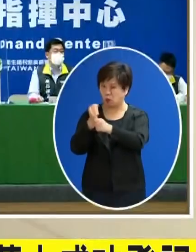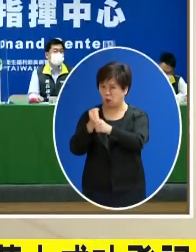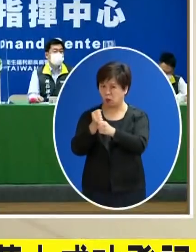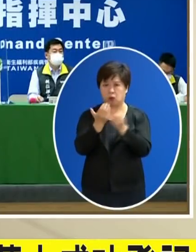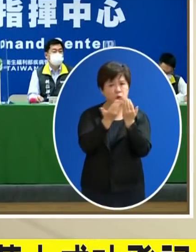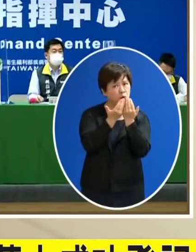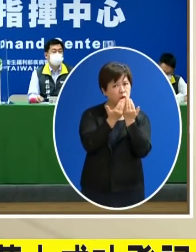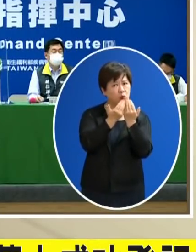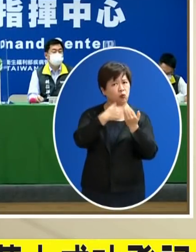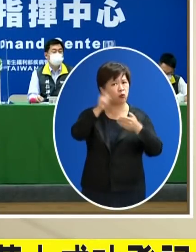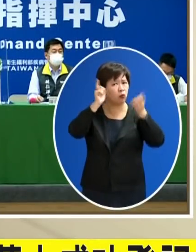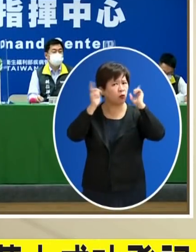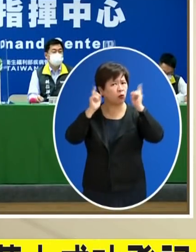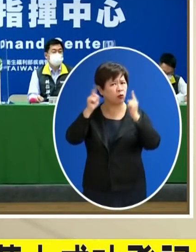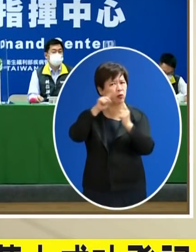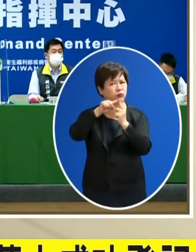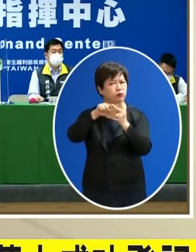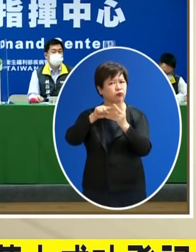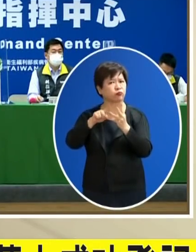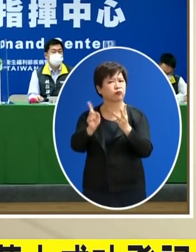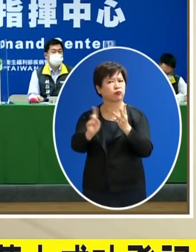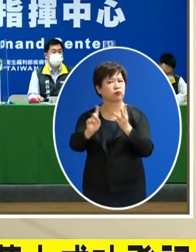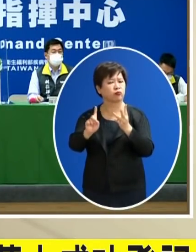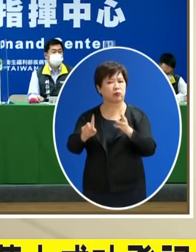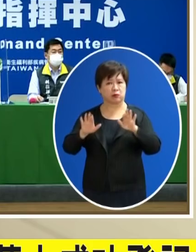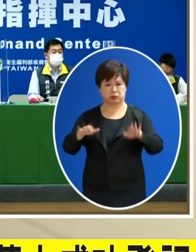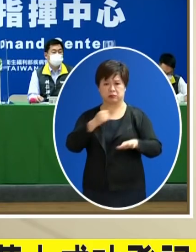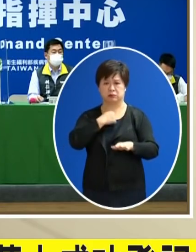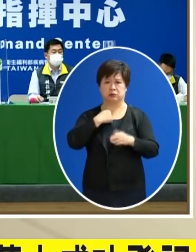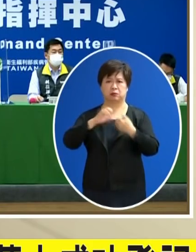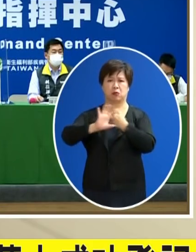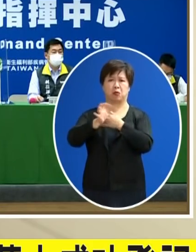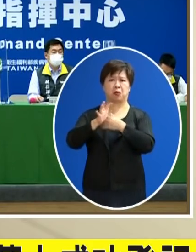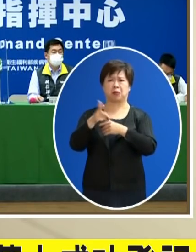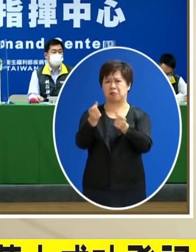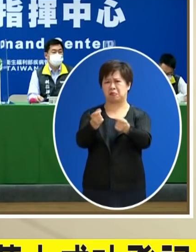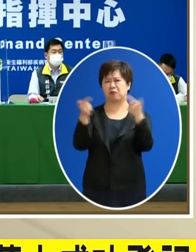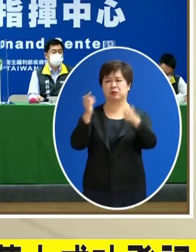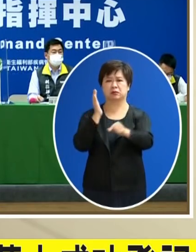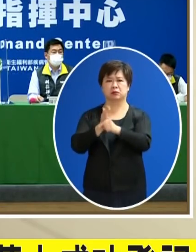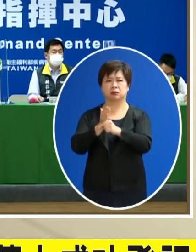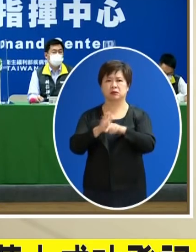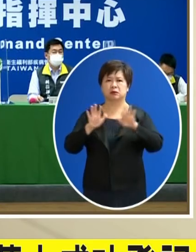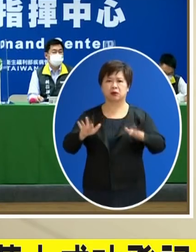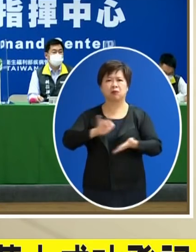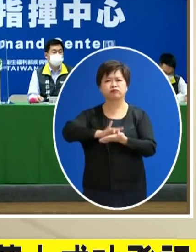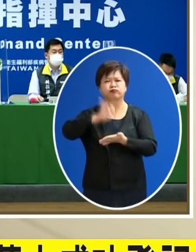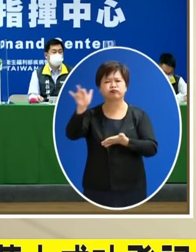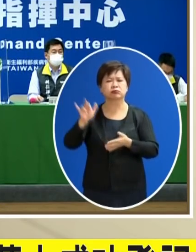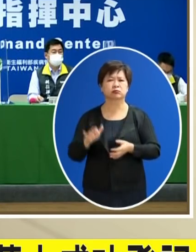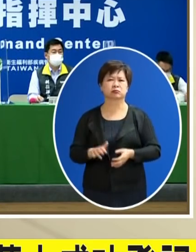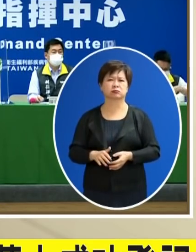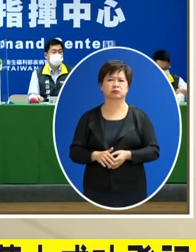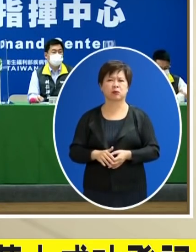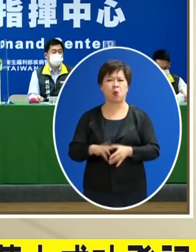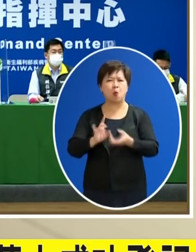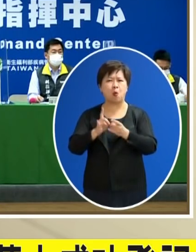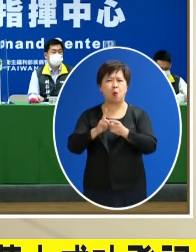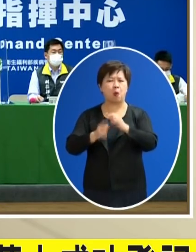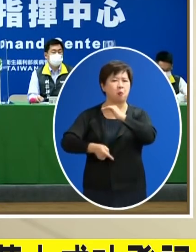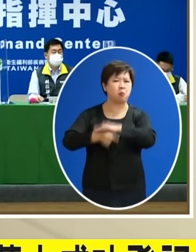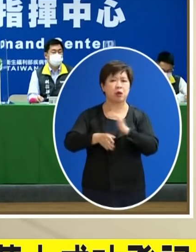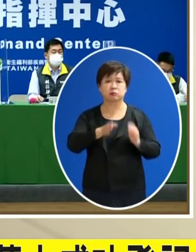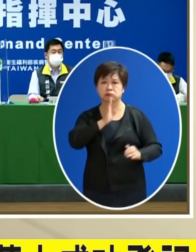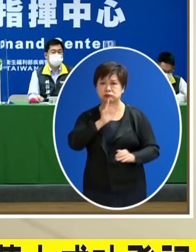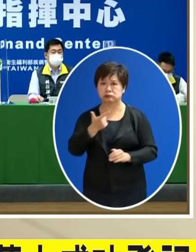书还是单纯的出去玩？那现在明明知道说现在的国外疫情还这么严峻，还在这个时候出国的话算不算明知故犯？我